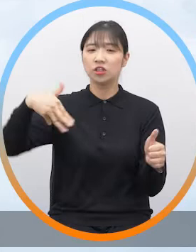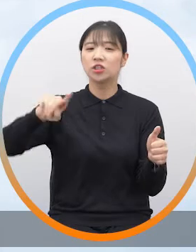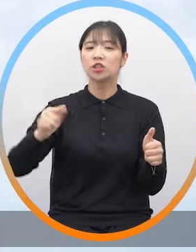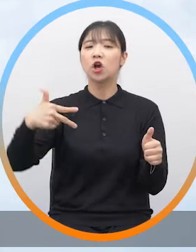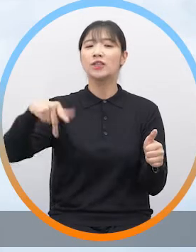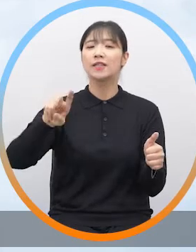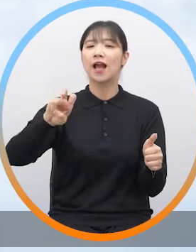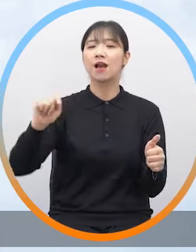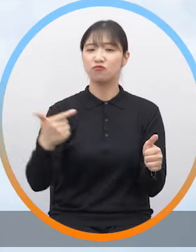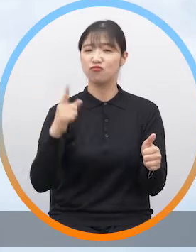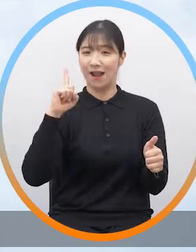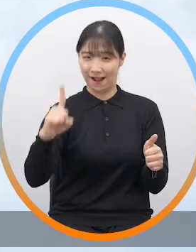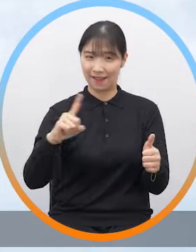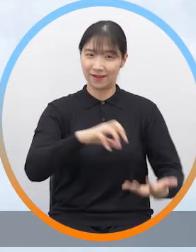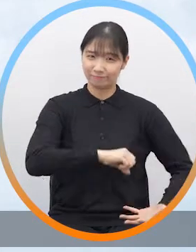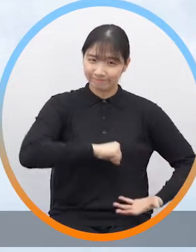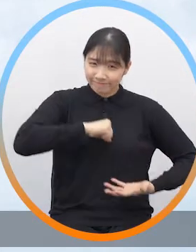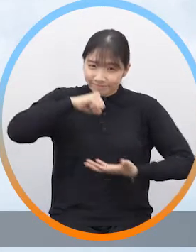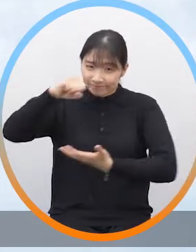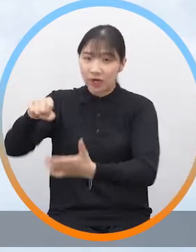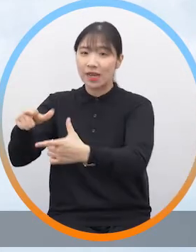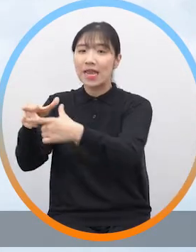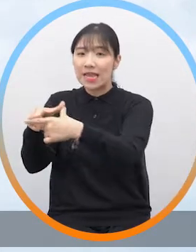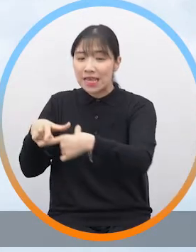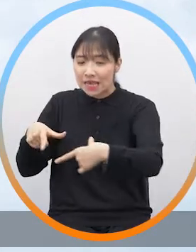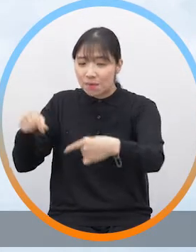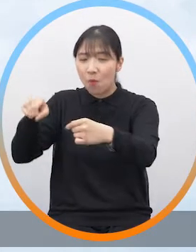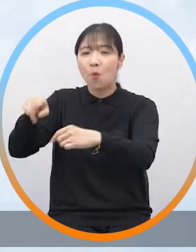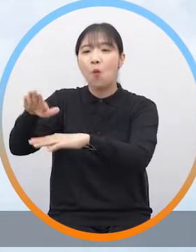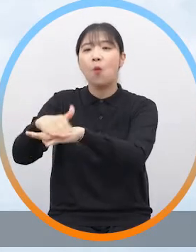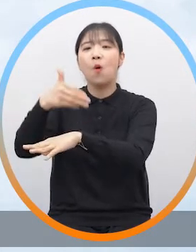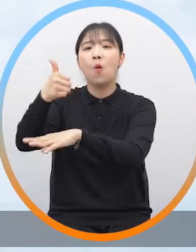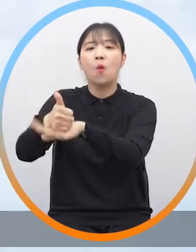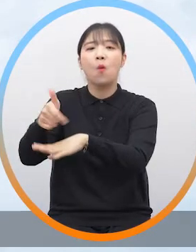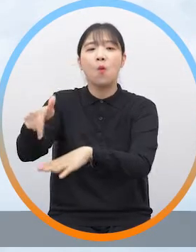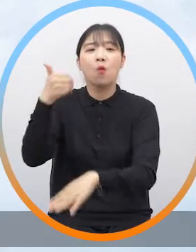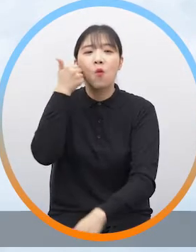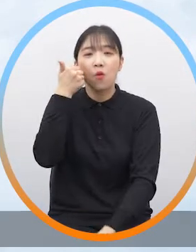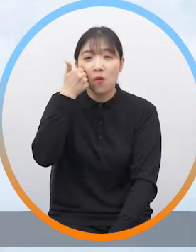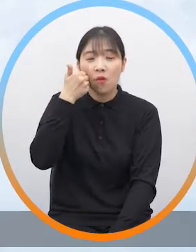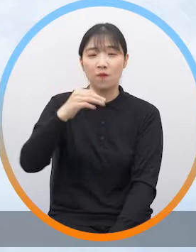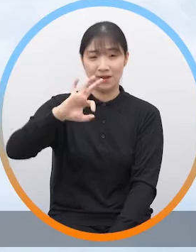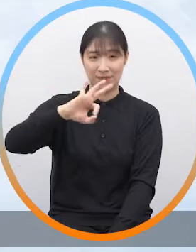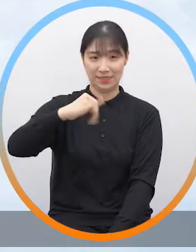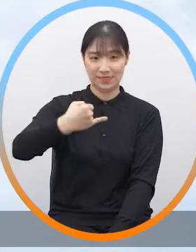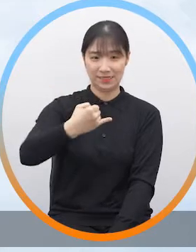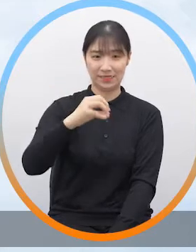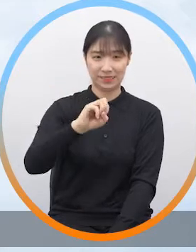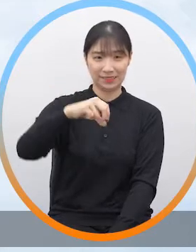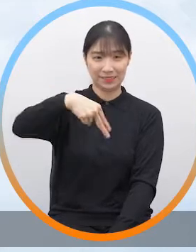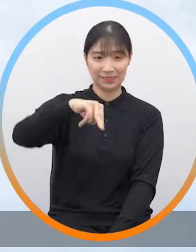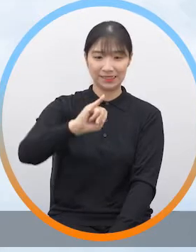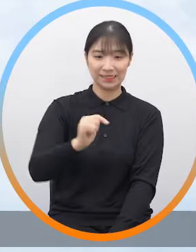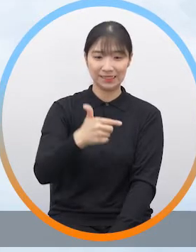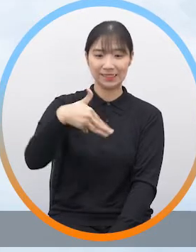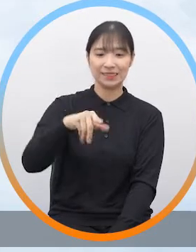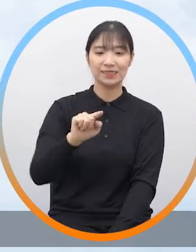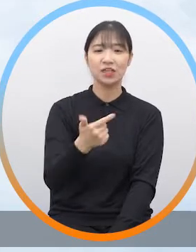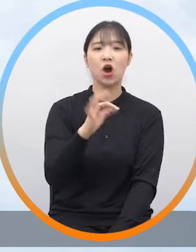1권을 가지고 일본에 건너가서 당시의 임금님이 일본 왕이 응신천왕,